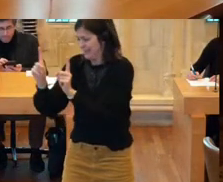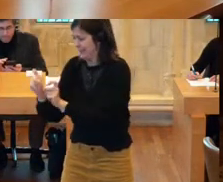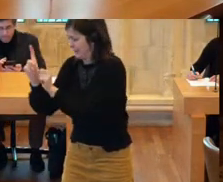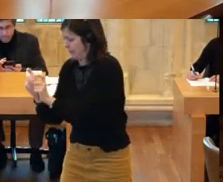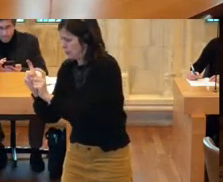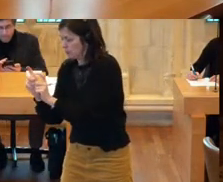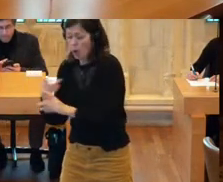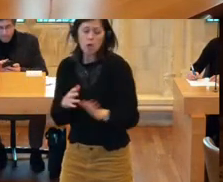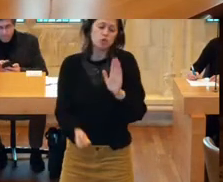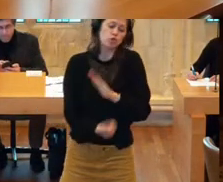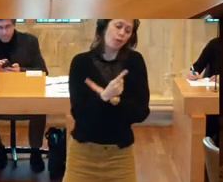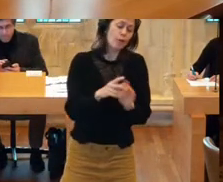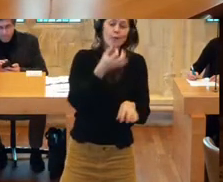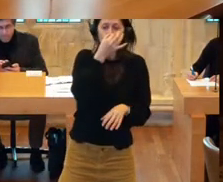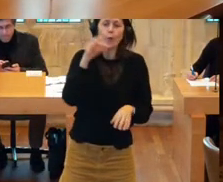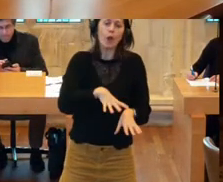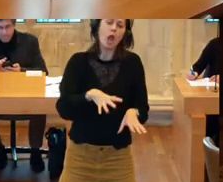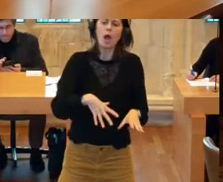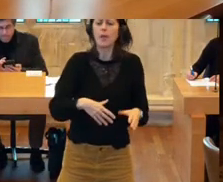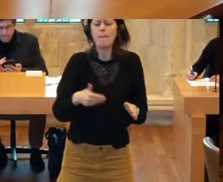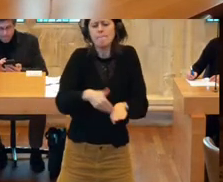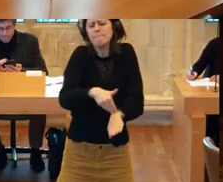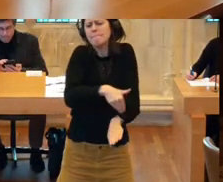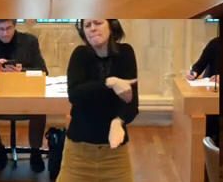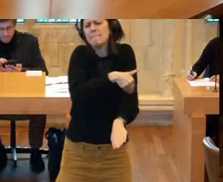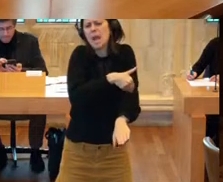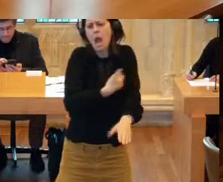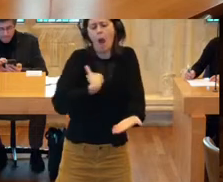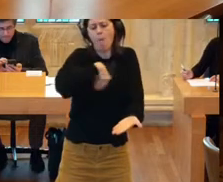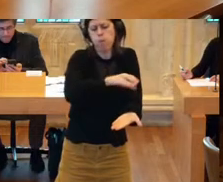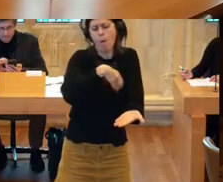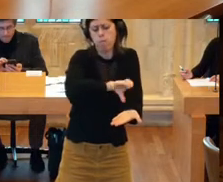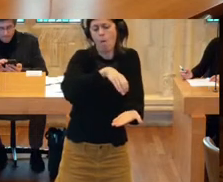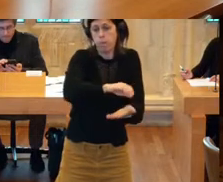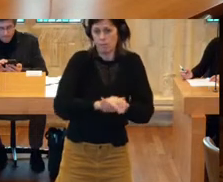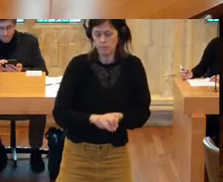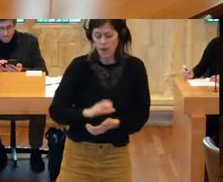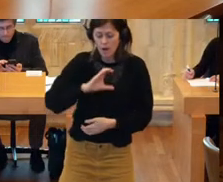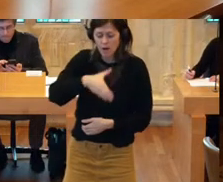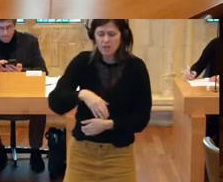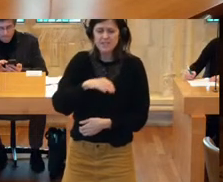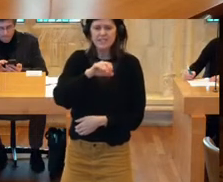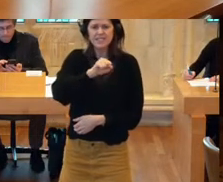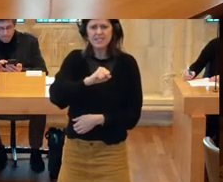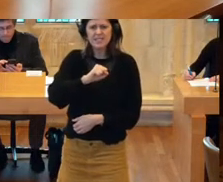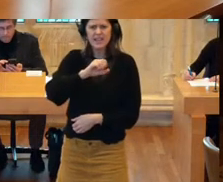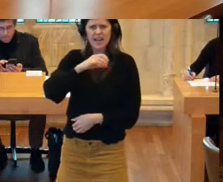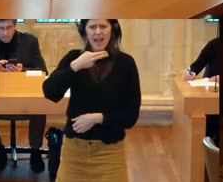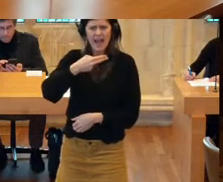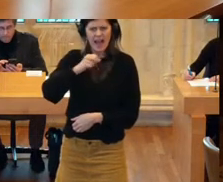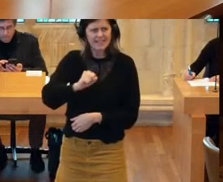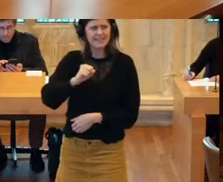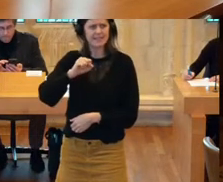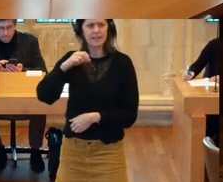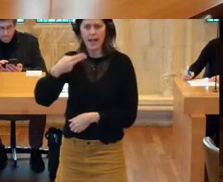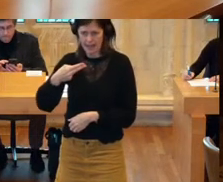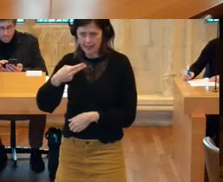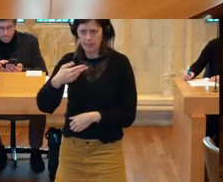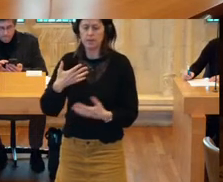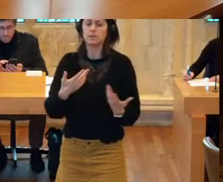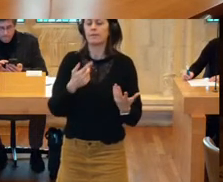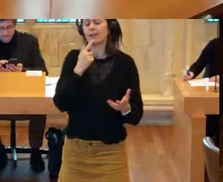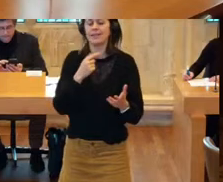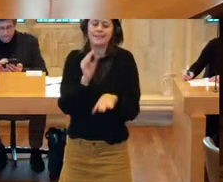sans compter. À Caen siège l'ASN, l'autorité de sûreté nucléaire, le gendarme du